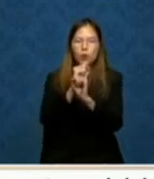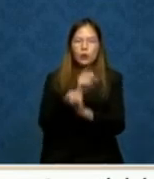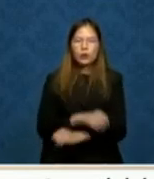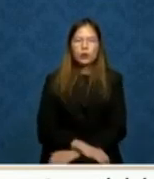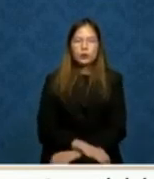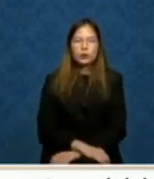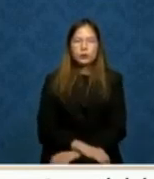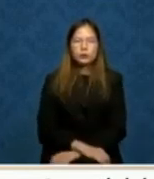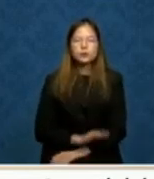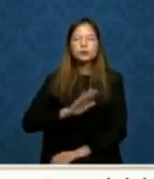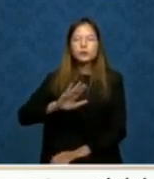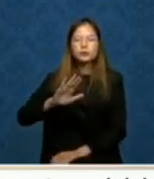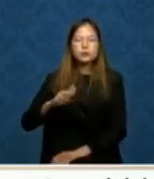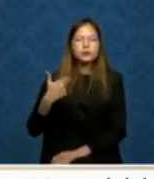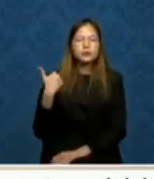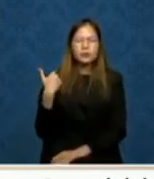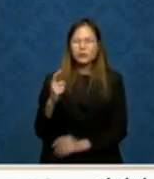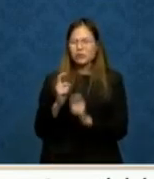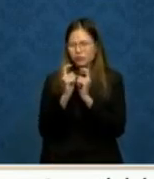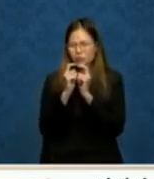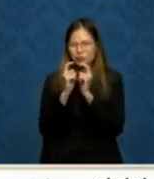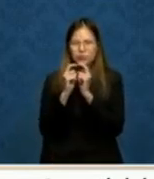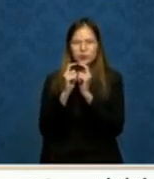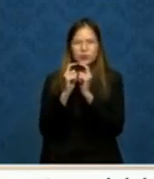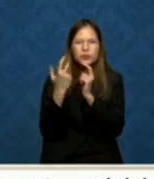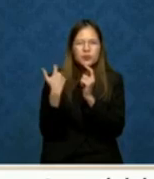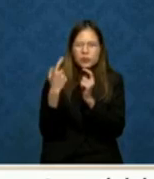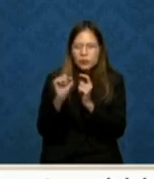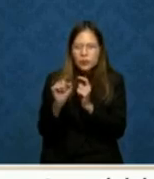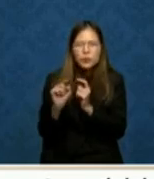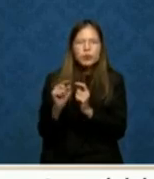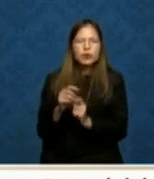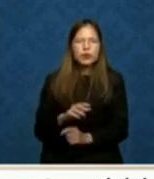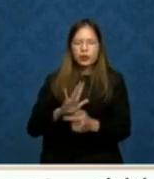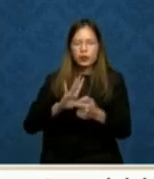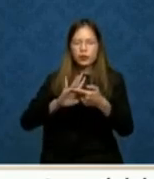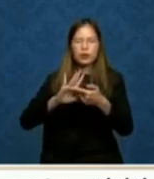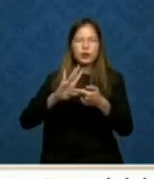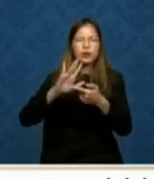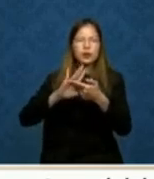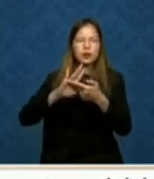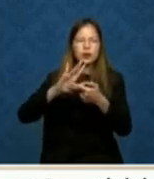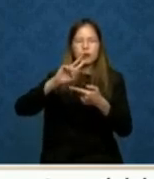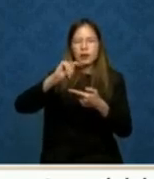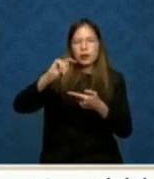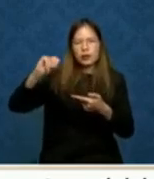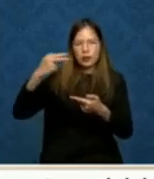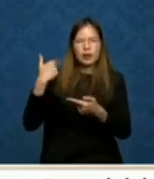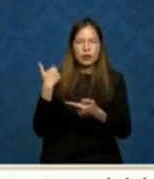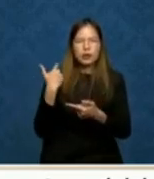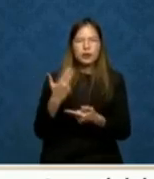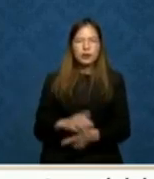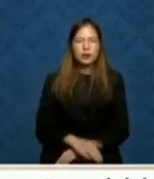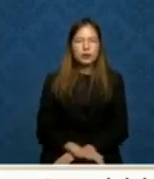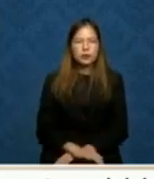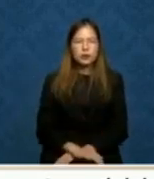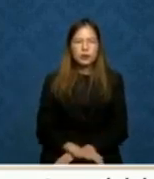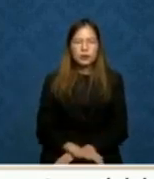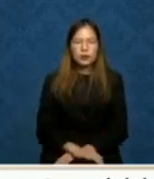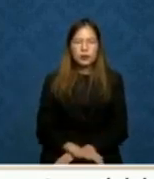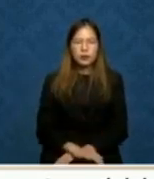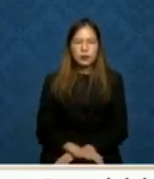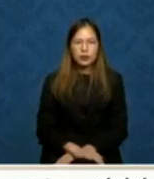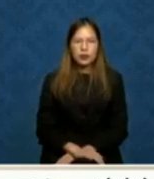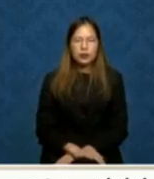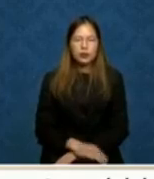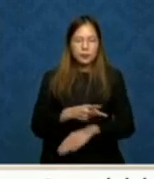านอนุทินนะครับเชิญท่านแนนบุญธิดาสมชัยเชิญครับ ค่ะขอบคุณค่ะท่านประธานท่